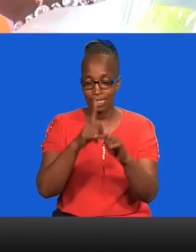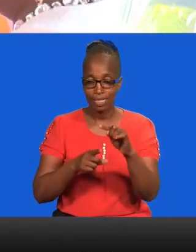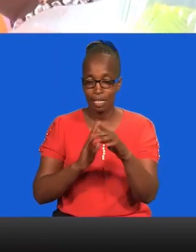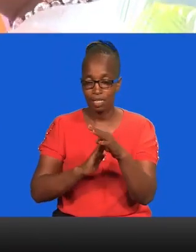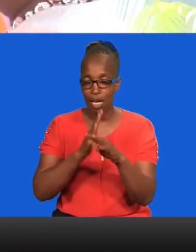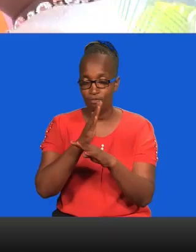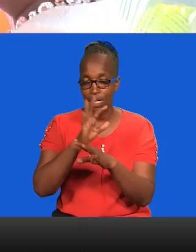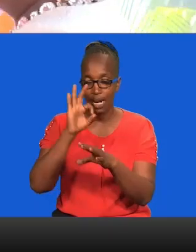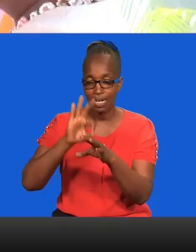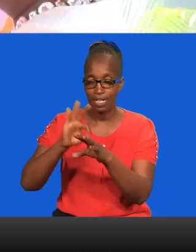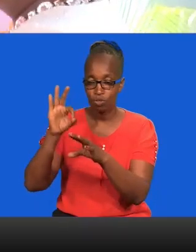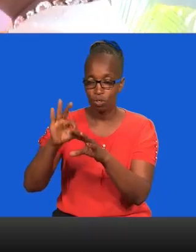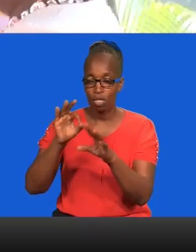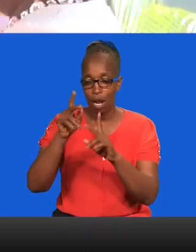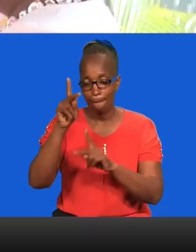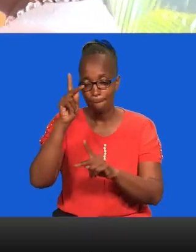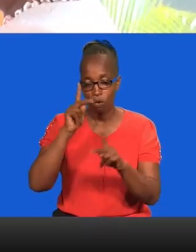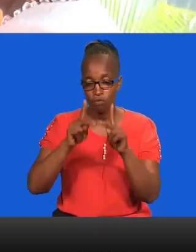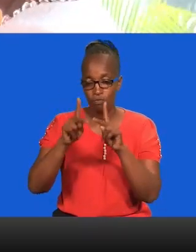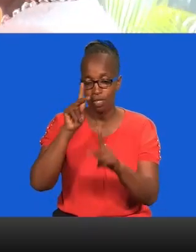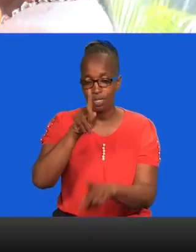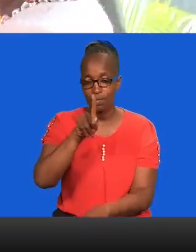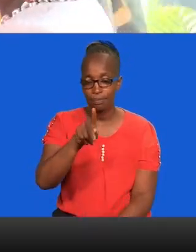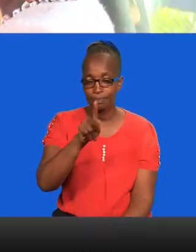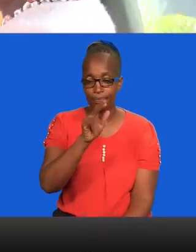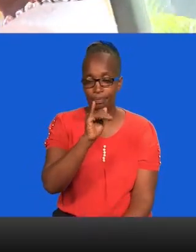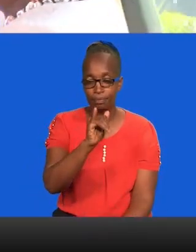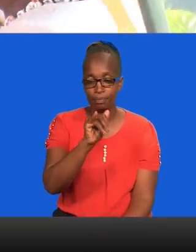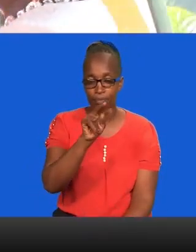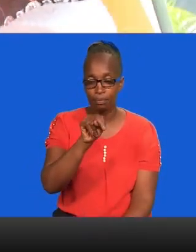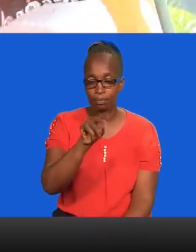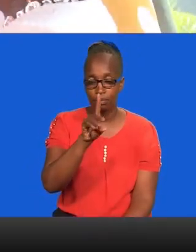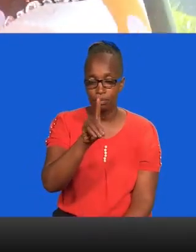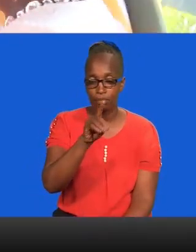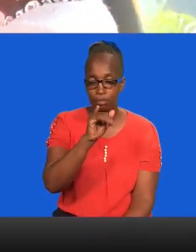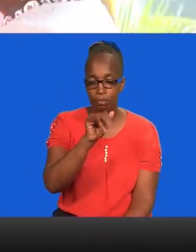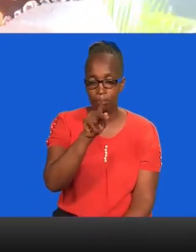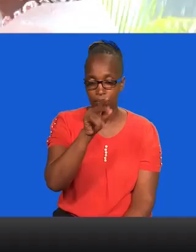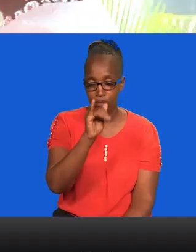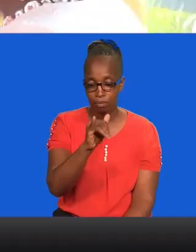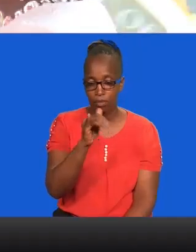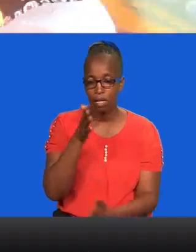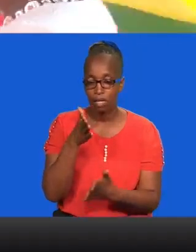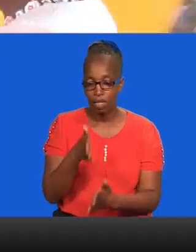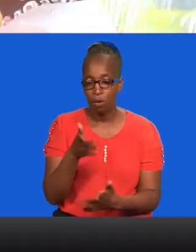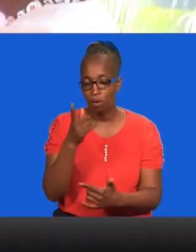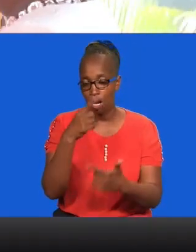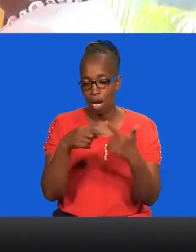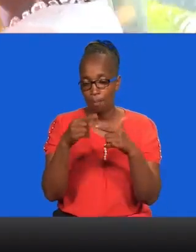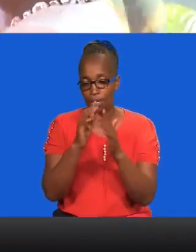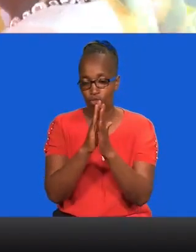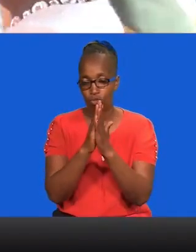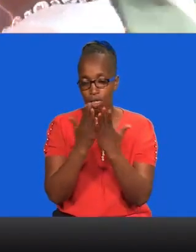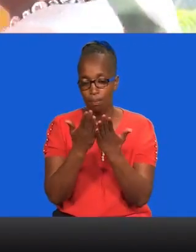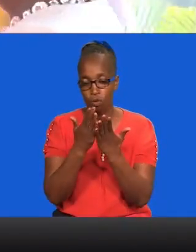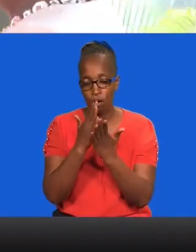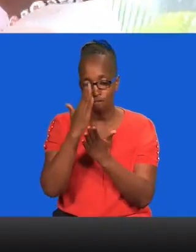I, Kithure Kindiki, I assume as Deputy President of the Republic of Kenya.